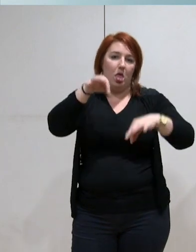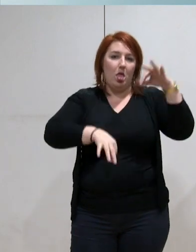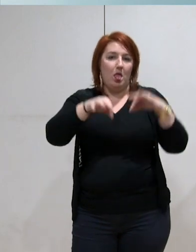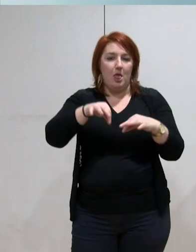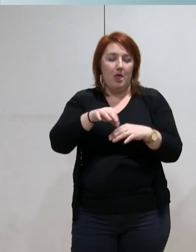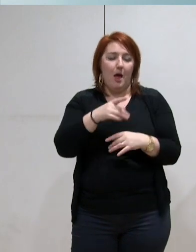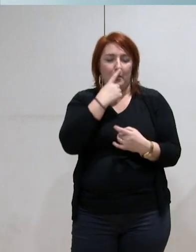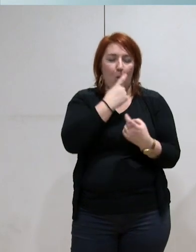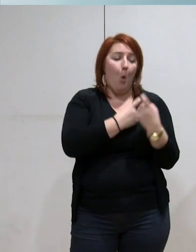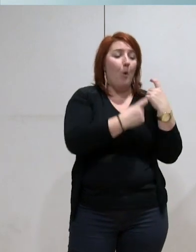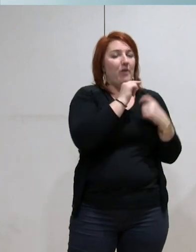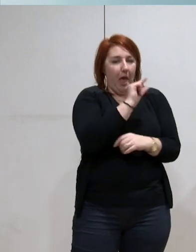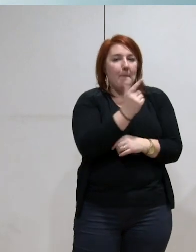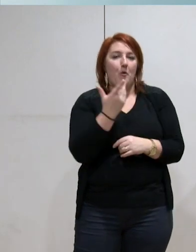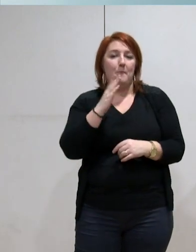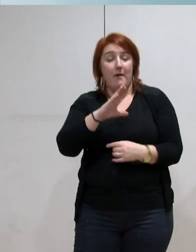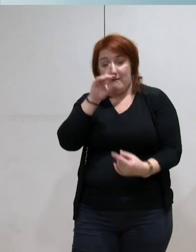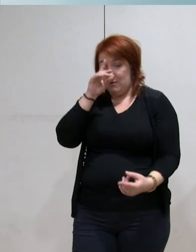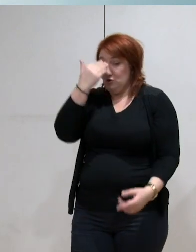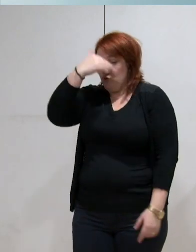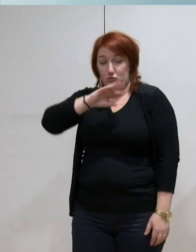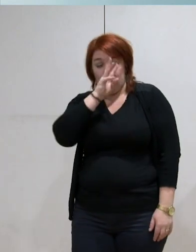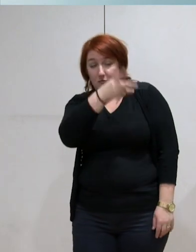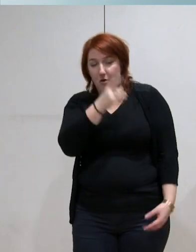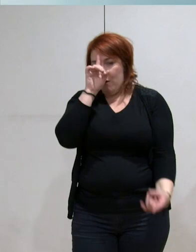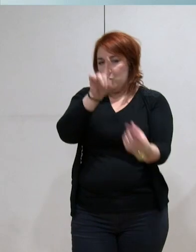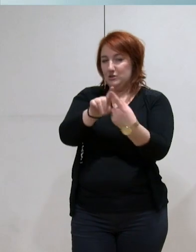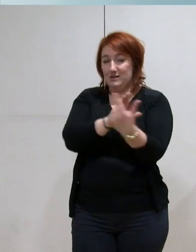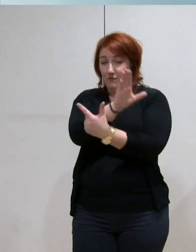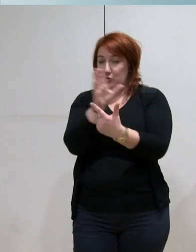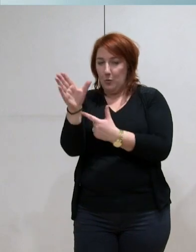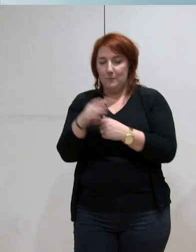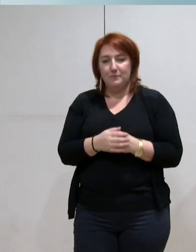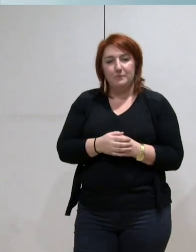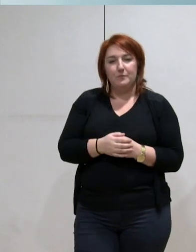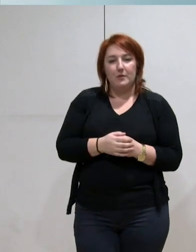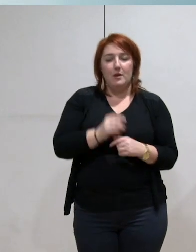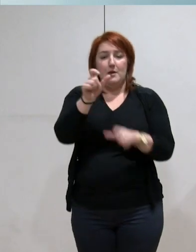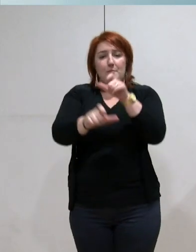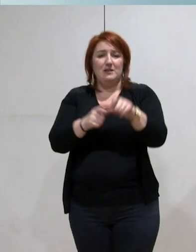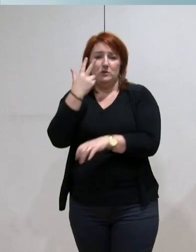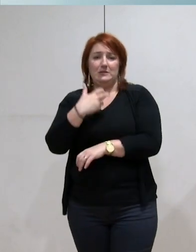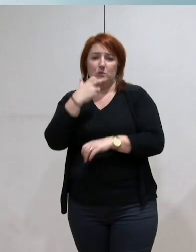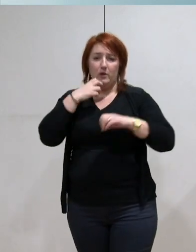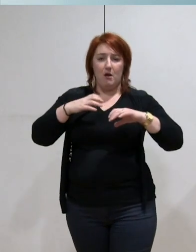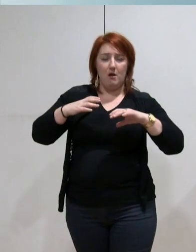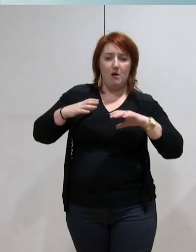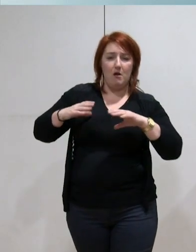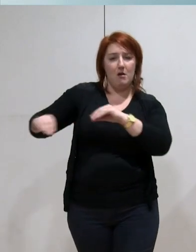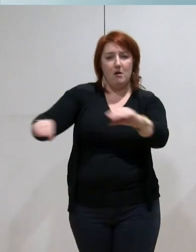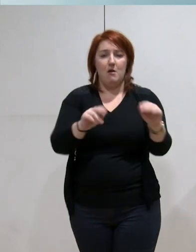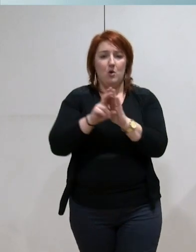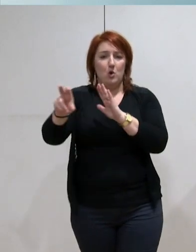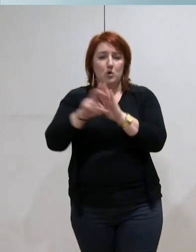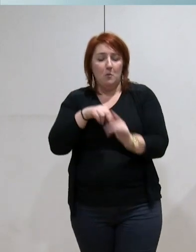deux objectifs tout d'abord inquiétez à outrance les Grenoblois et les membres du personnel